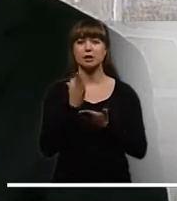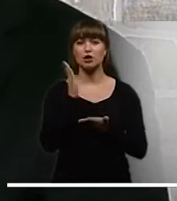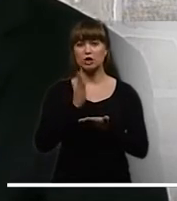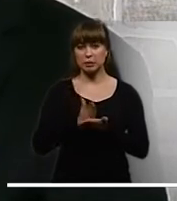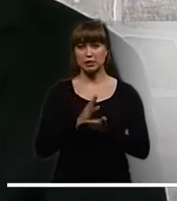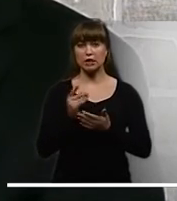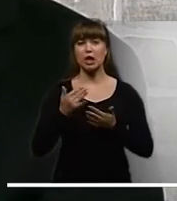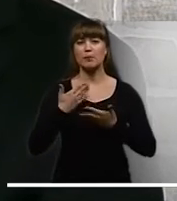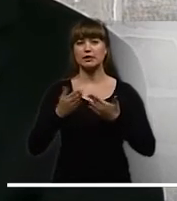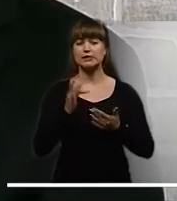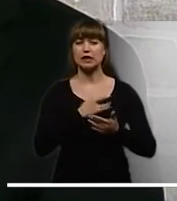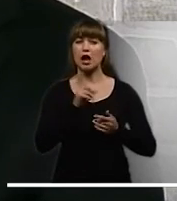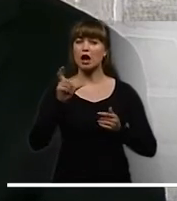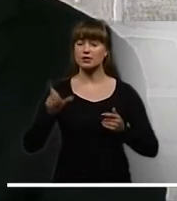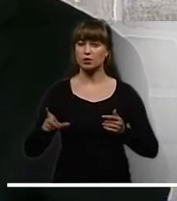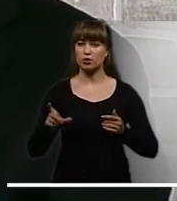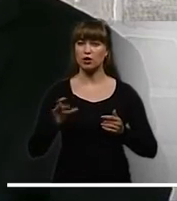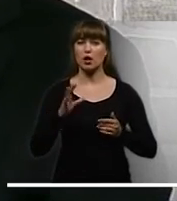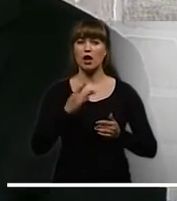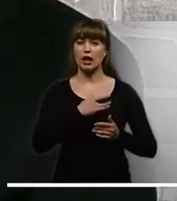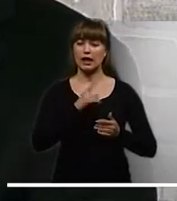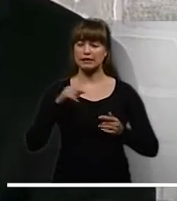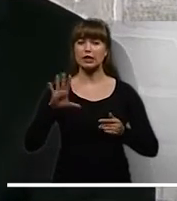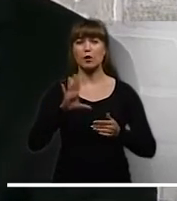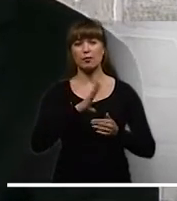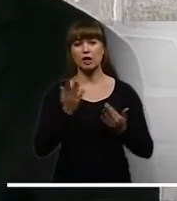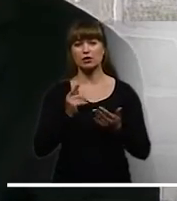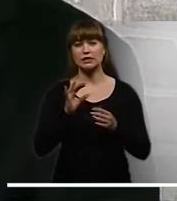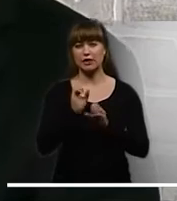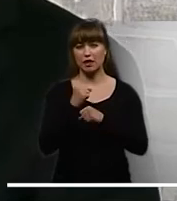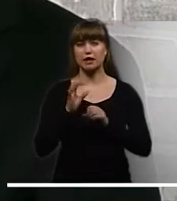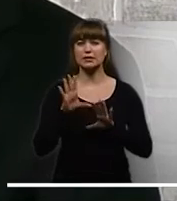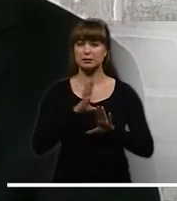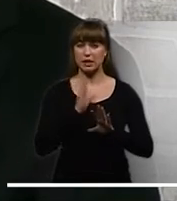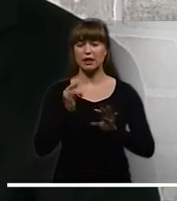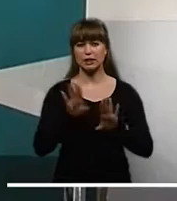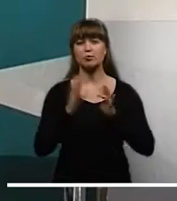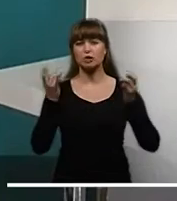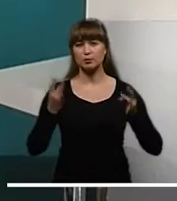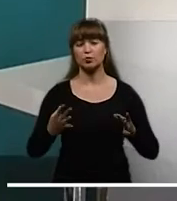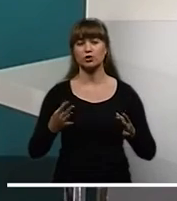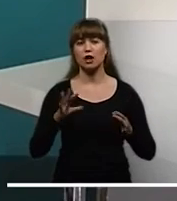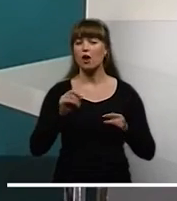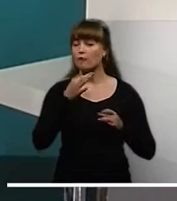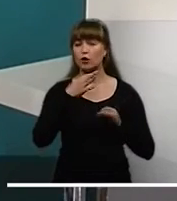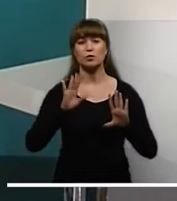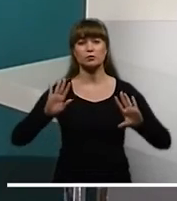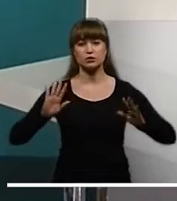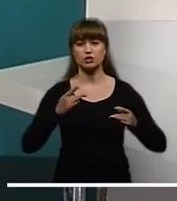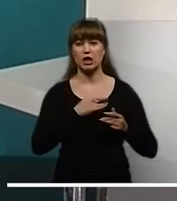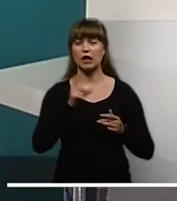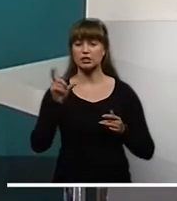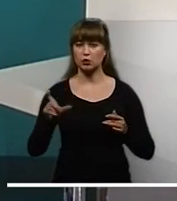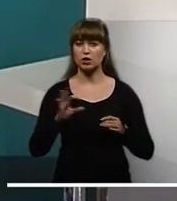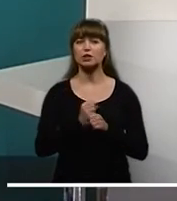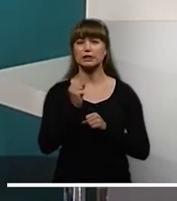человек подойти к кардиологу. Желательно, чтобы кардиограмма была, какие-то анализы, так будет проще. Пройти обследование предварительно. Да, да, в любом случае, если она